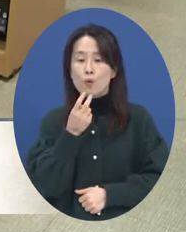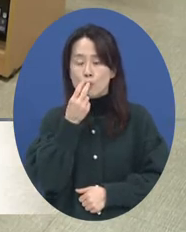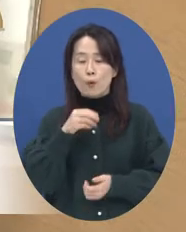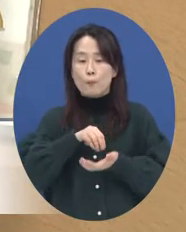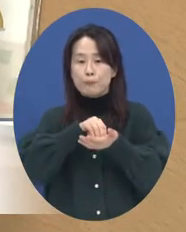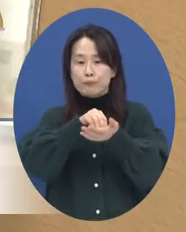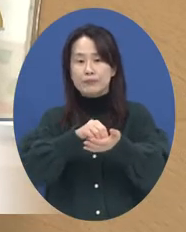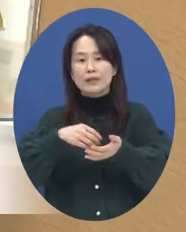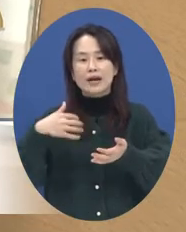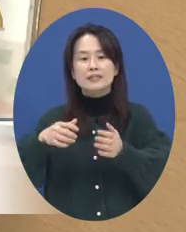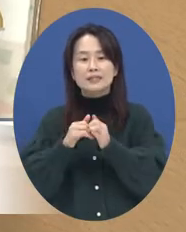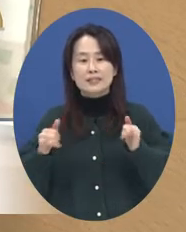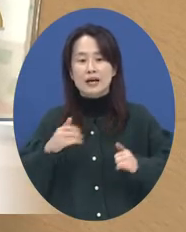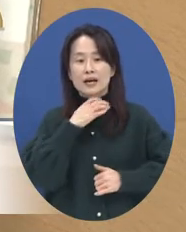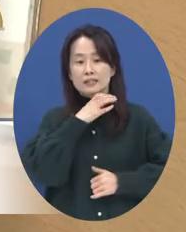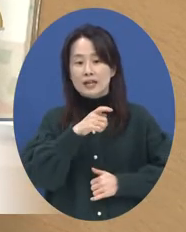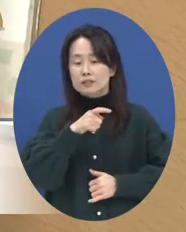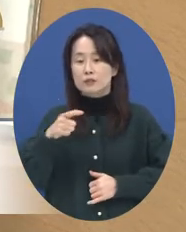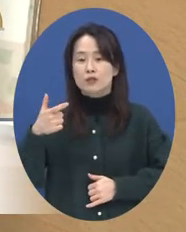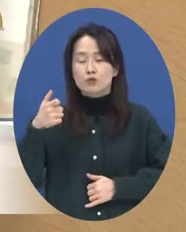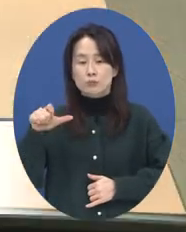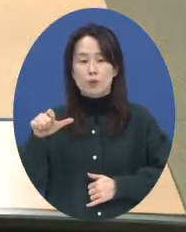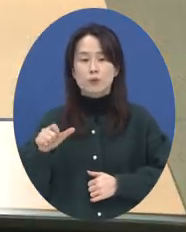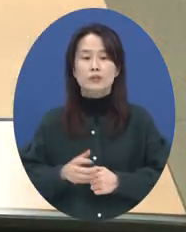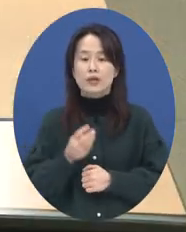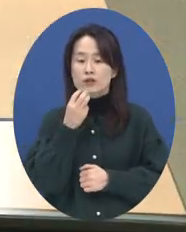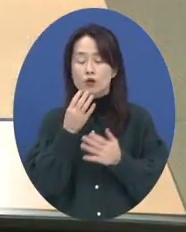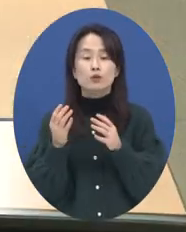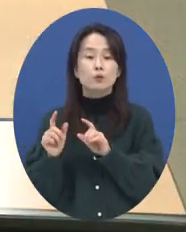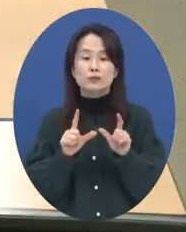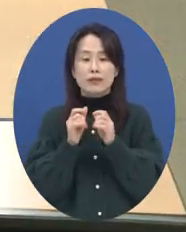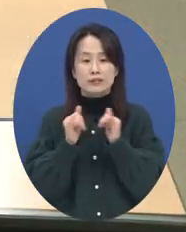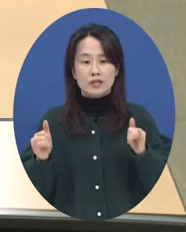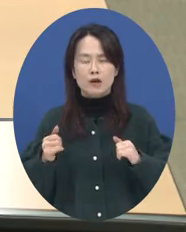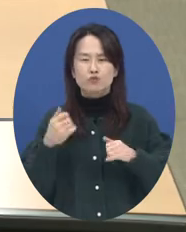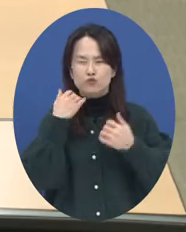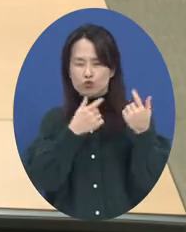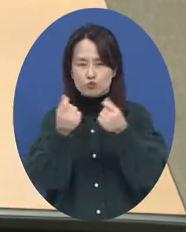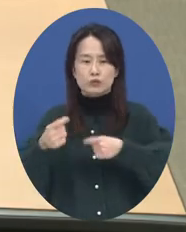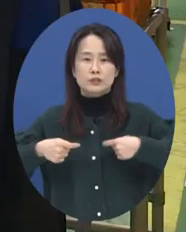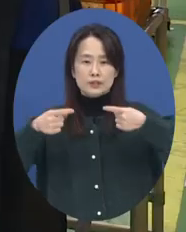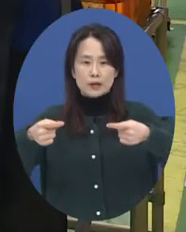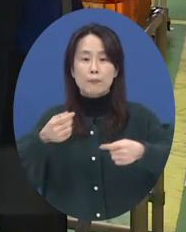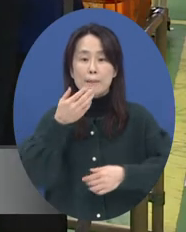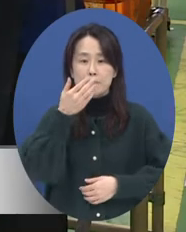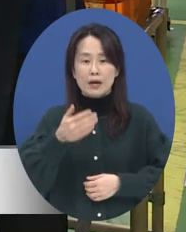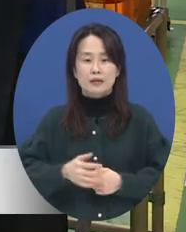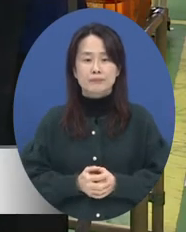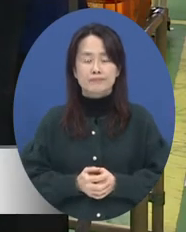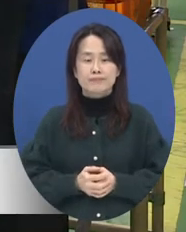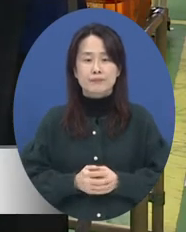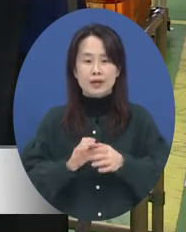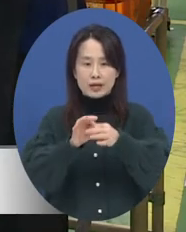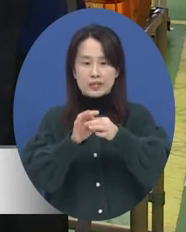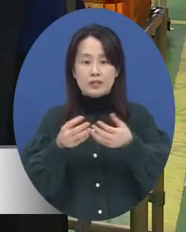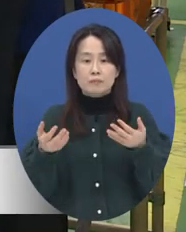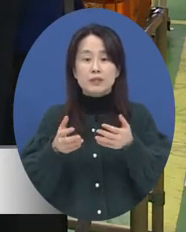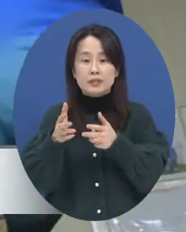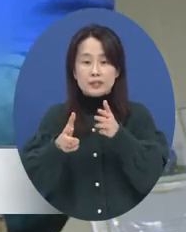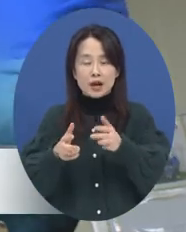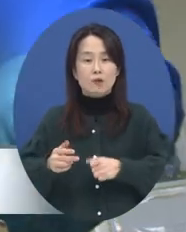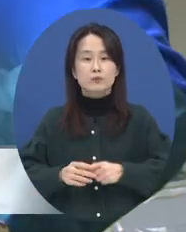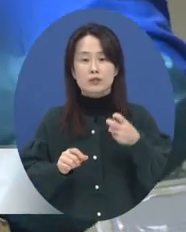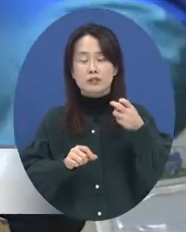만 40세 이상 65세 미만 신중년 경기도민이면 누구나 참여할 수 있습니다. 경기 이음 일자리 사업은